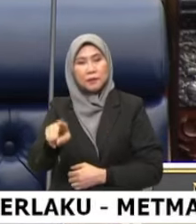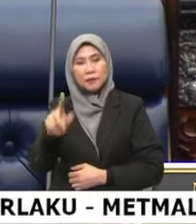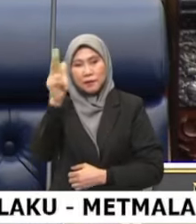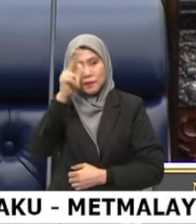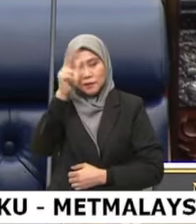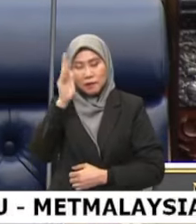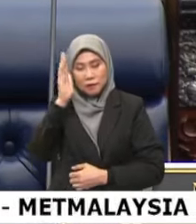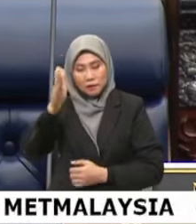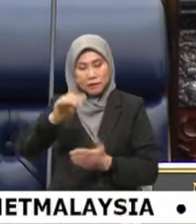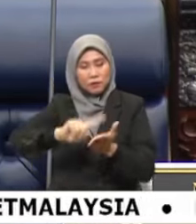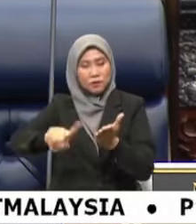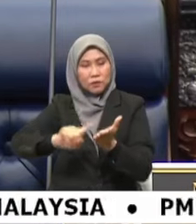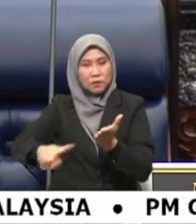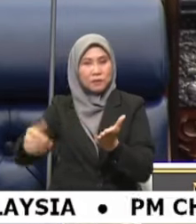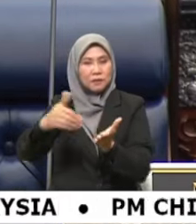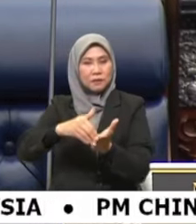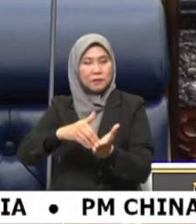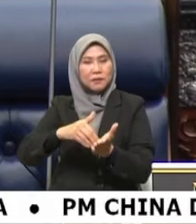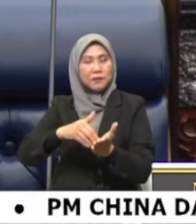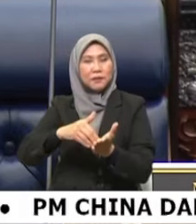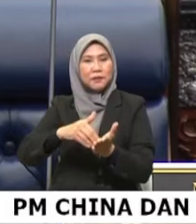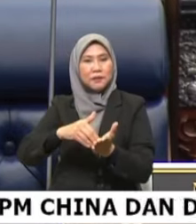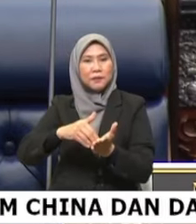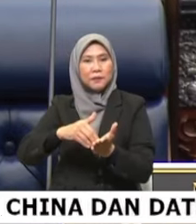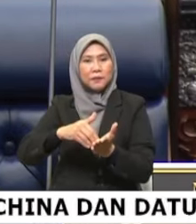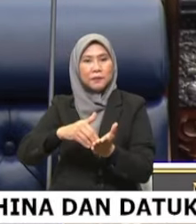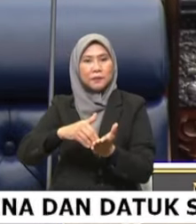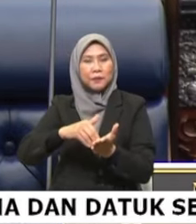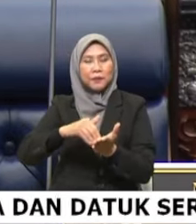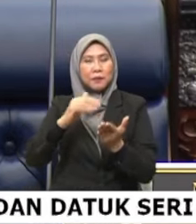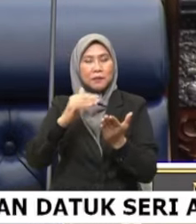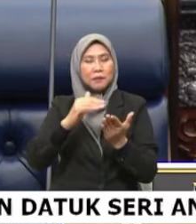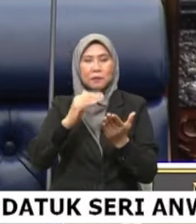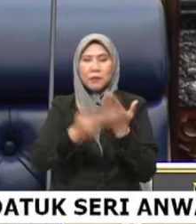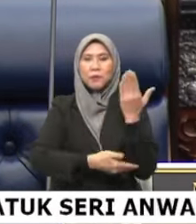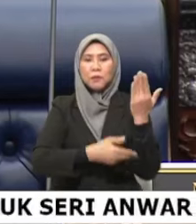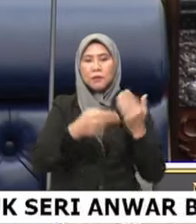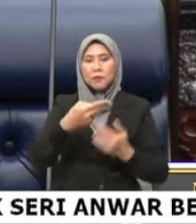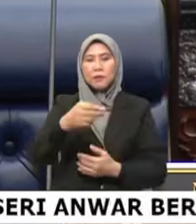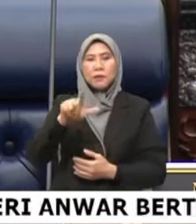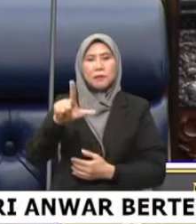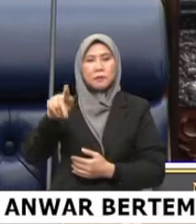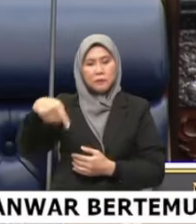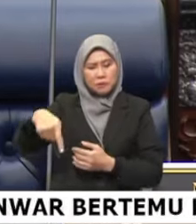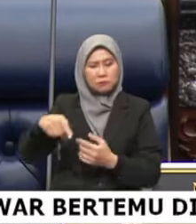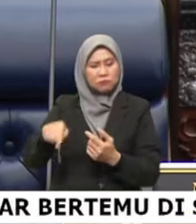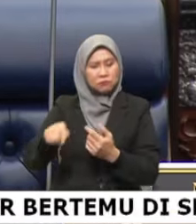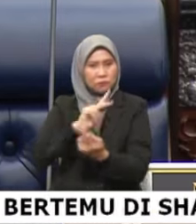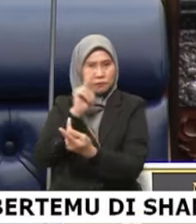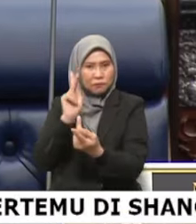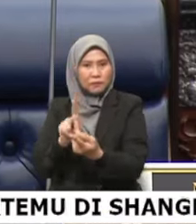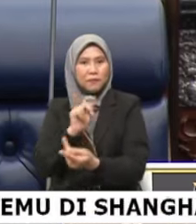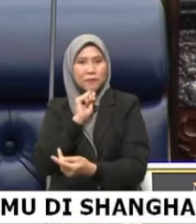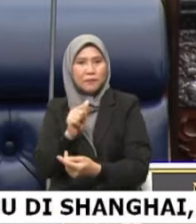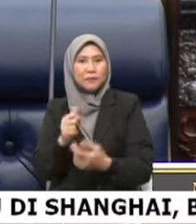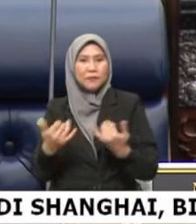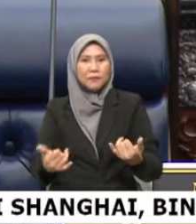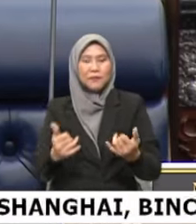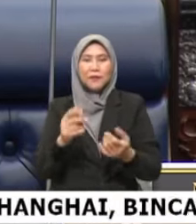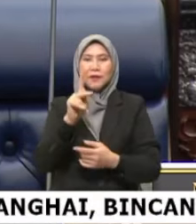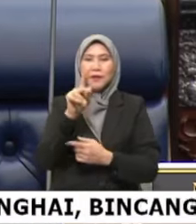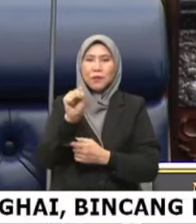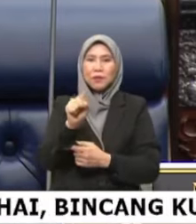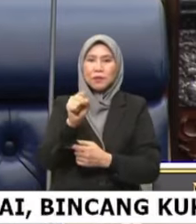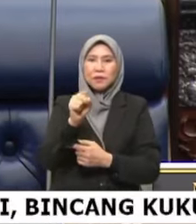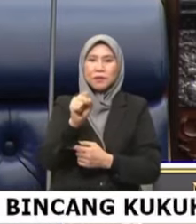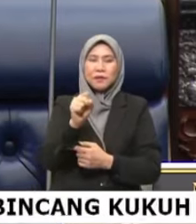bercadang menyemak semula terhadap komponen baku IHP negara agar ia kekal relevan dan mencerminkan kuasa hidup